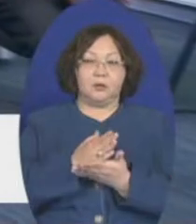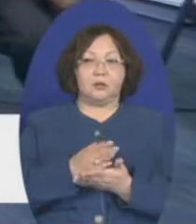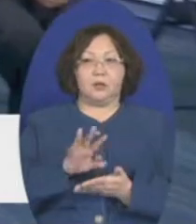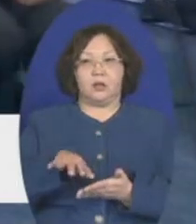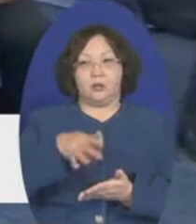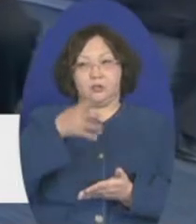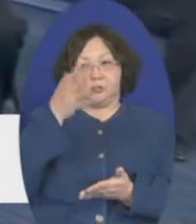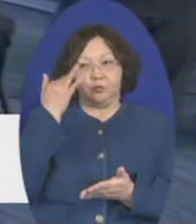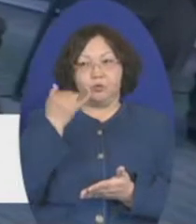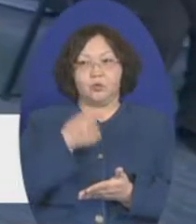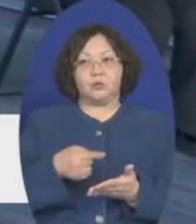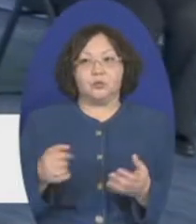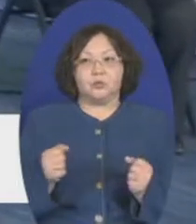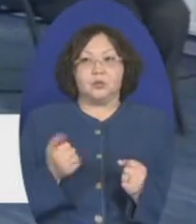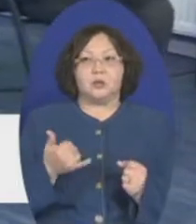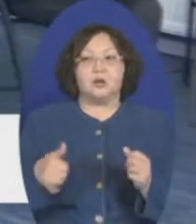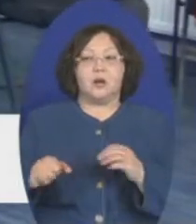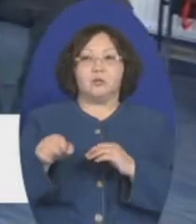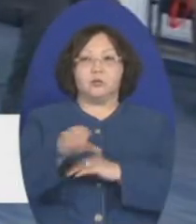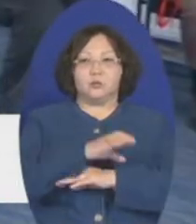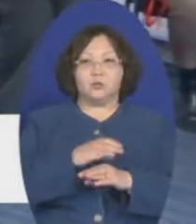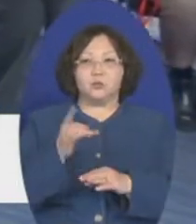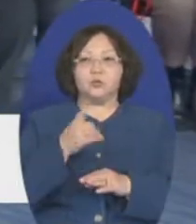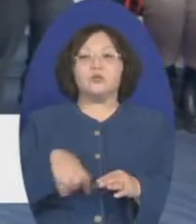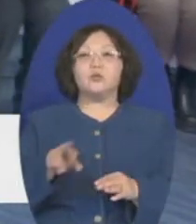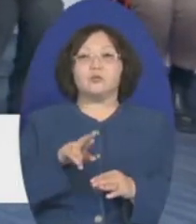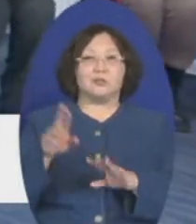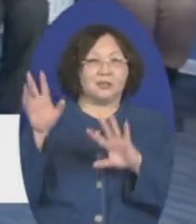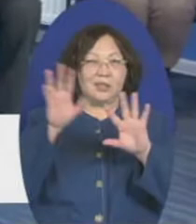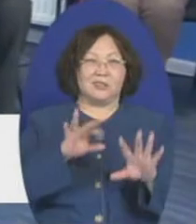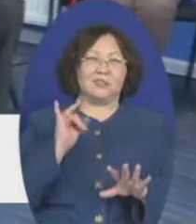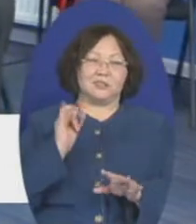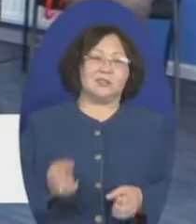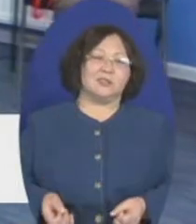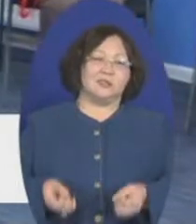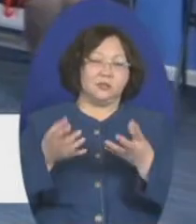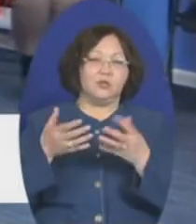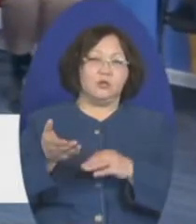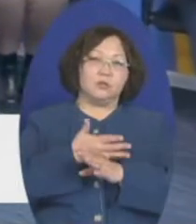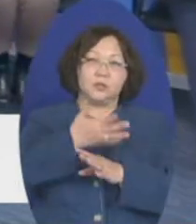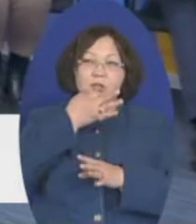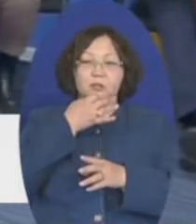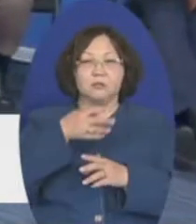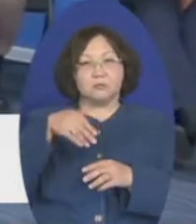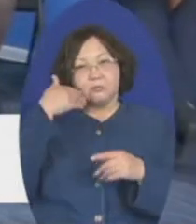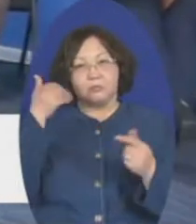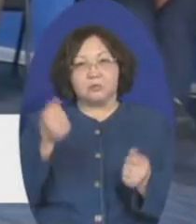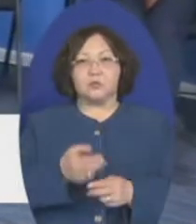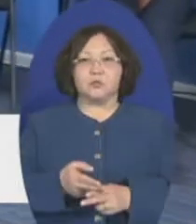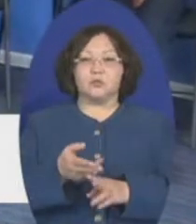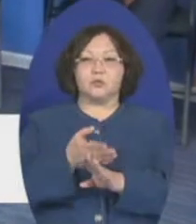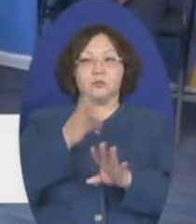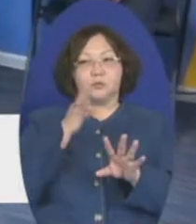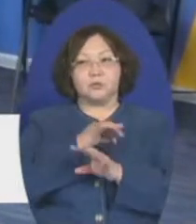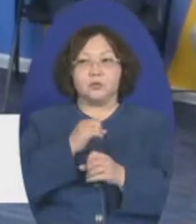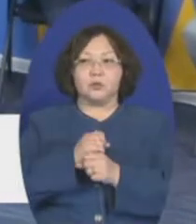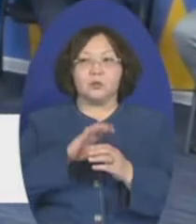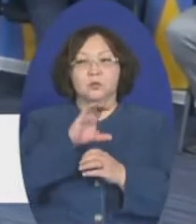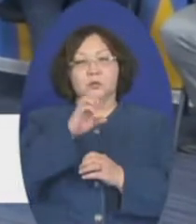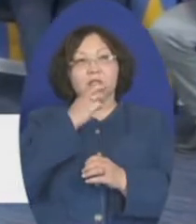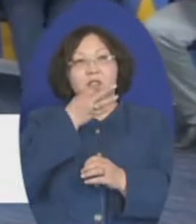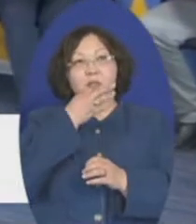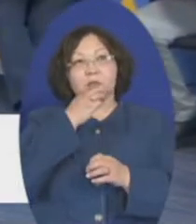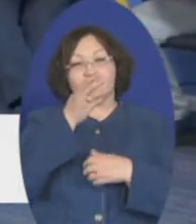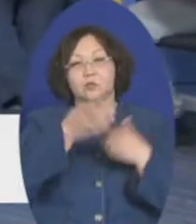үйл зарим аймаг сумнцууд болох эрсдэл байна. Тиймээс малчтад туслах аяныг одооноос төлөвлөж олон улсын байгууллагуудад мэдээлэх ажлыг